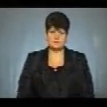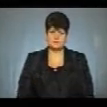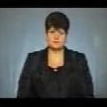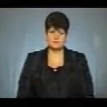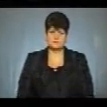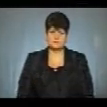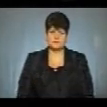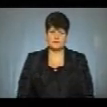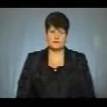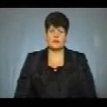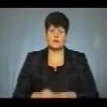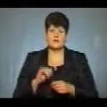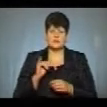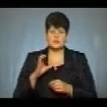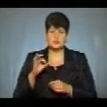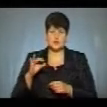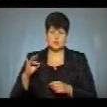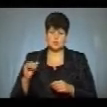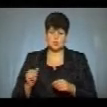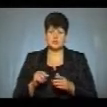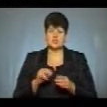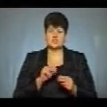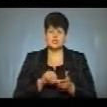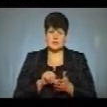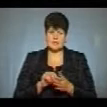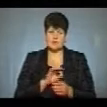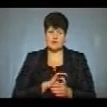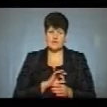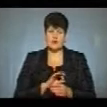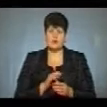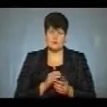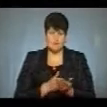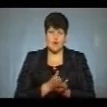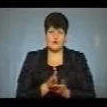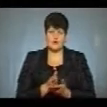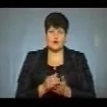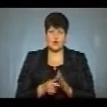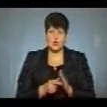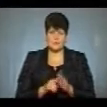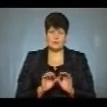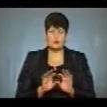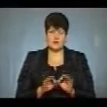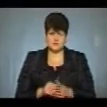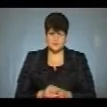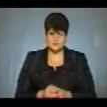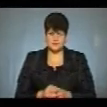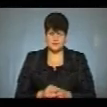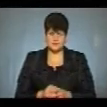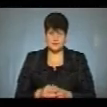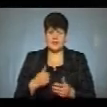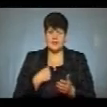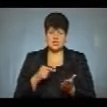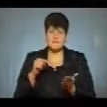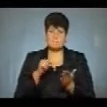Інна Совсун – нардепка від партії «Голос» та член профільного комітету. Ось як пояснює саме цю зміну. Наша